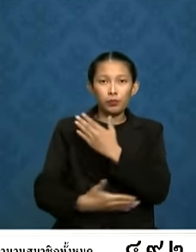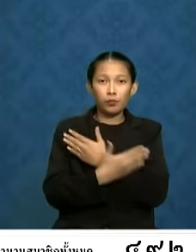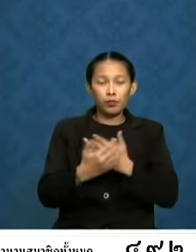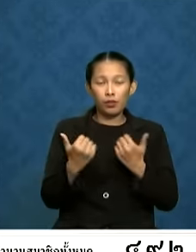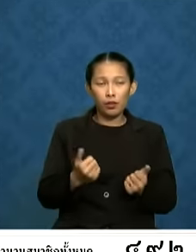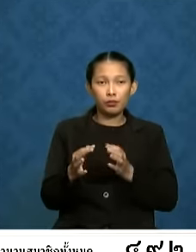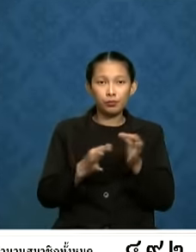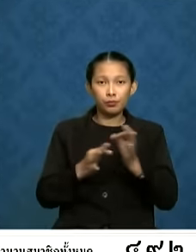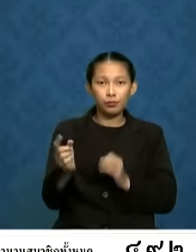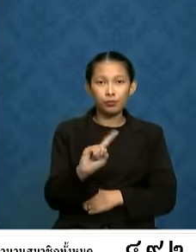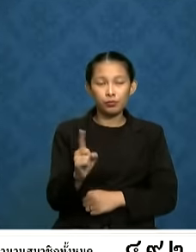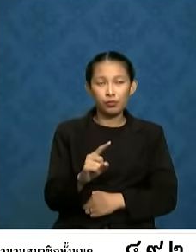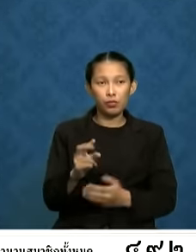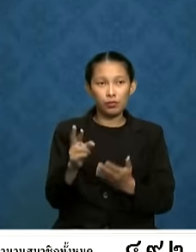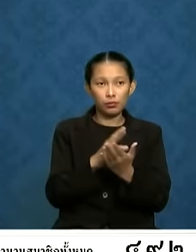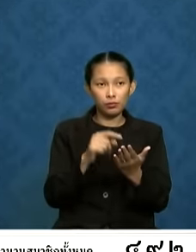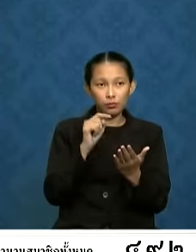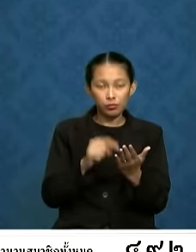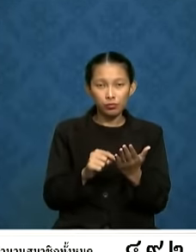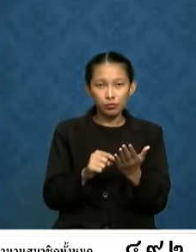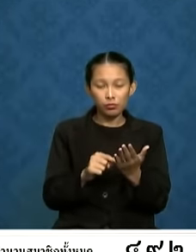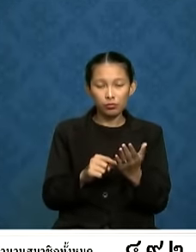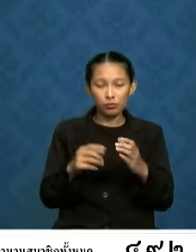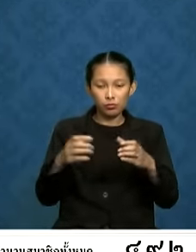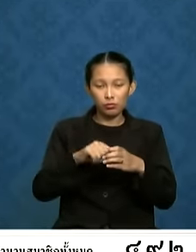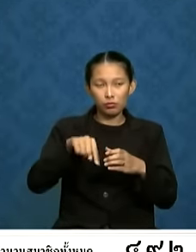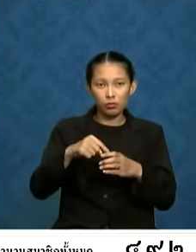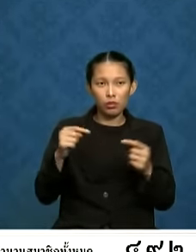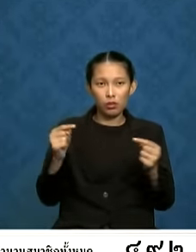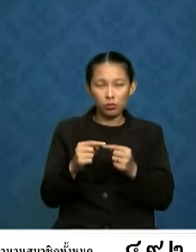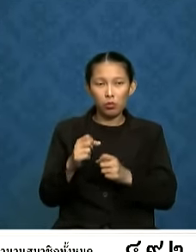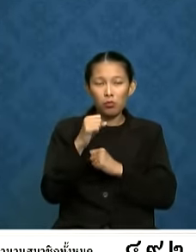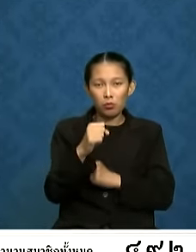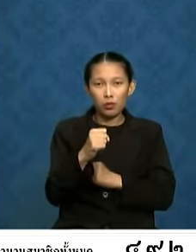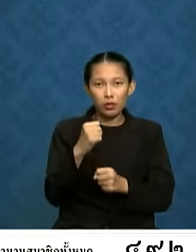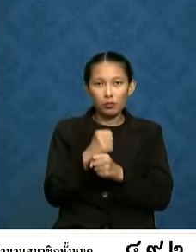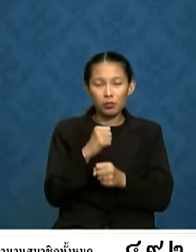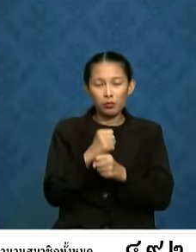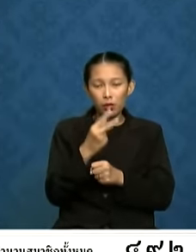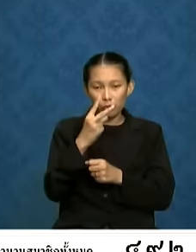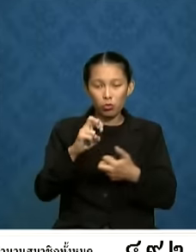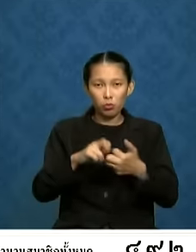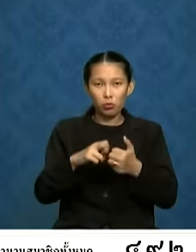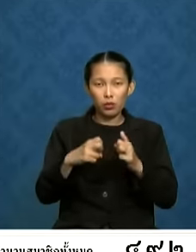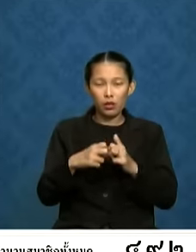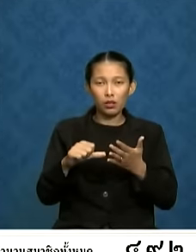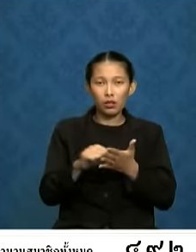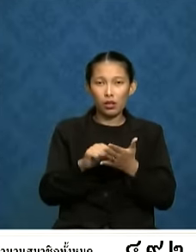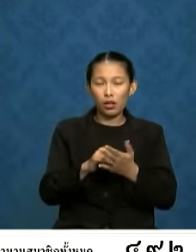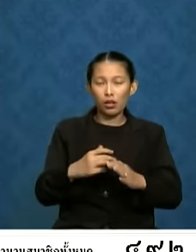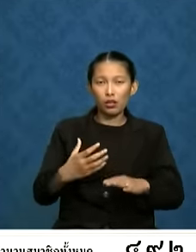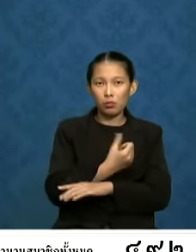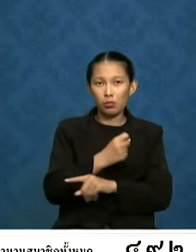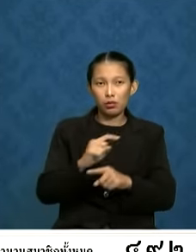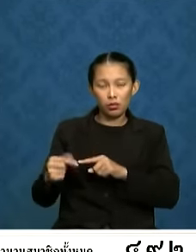ชี้แจงว่ารายงานฉบับนี้นะครับจริงๆมันเป็นส่วนหนึ่งของความพยายามที่จะหาทางออกทางการเมืองมันมีข้อเสนอหลายอย่าง